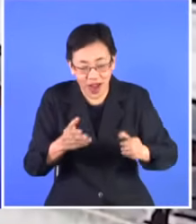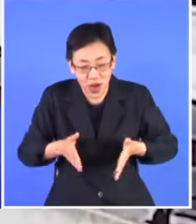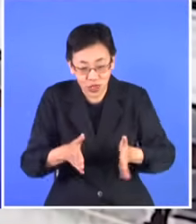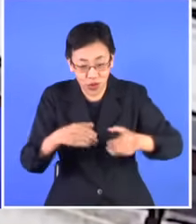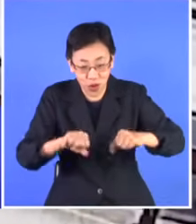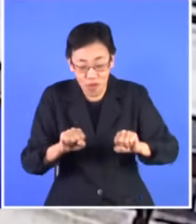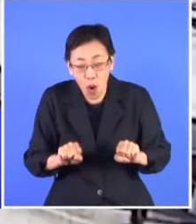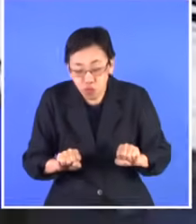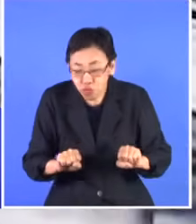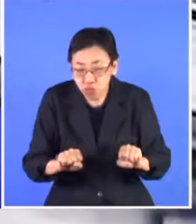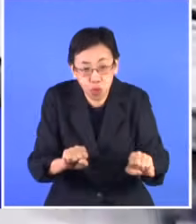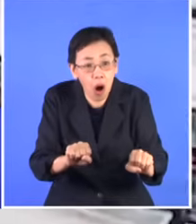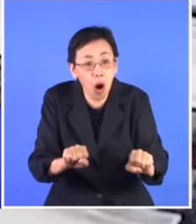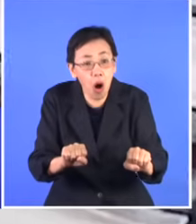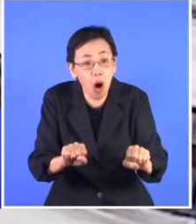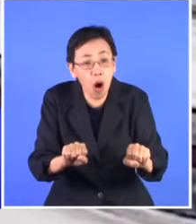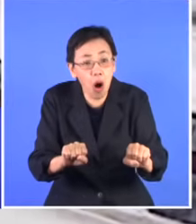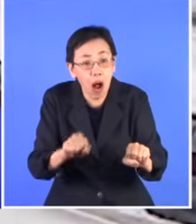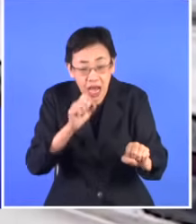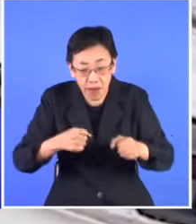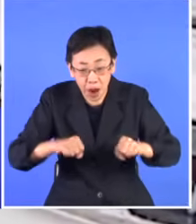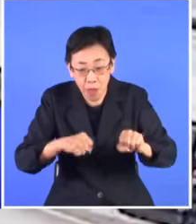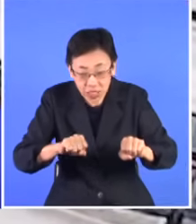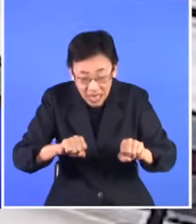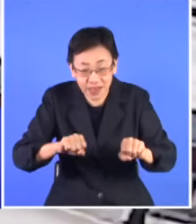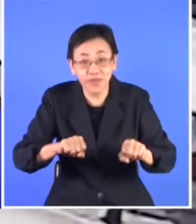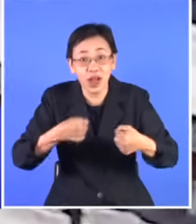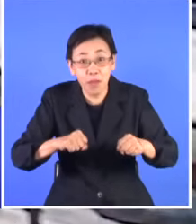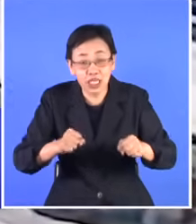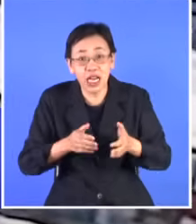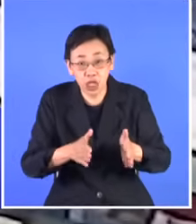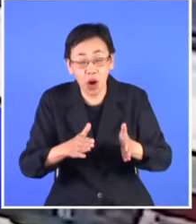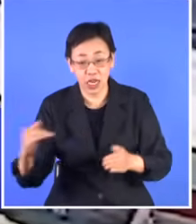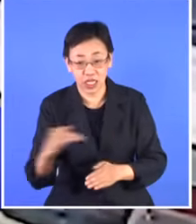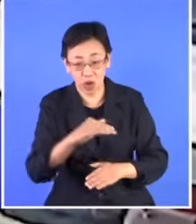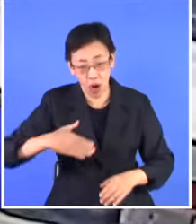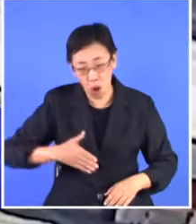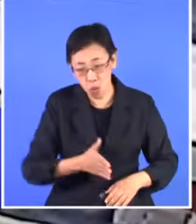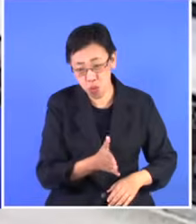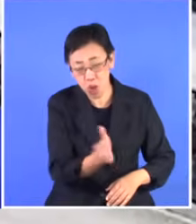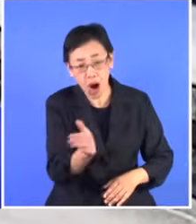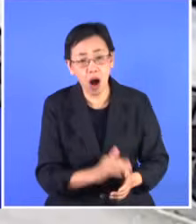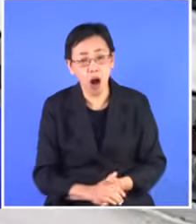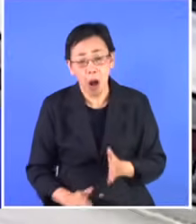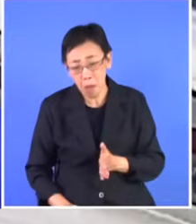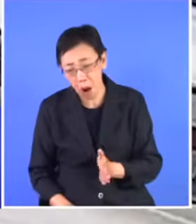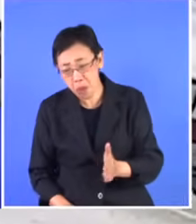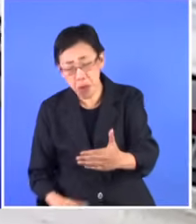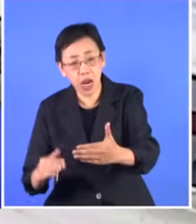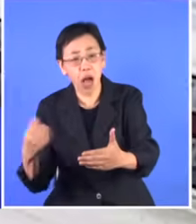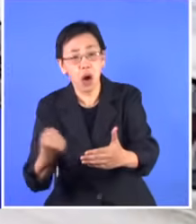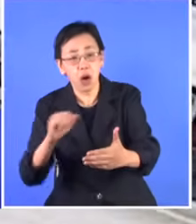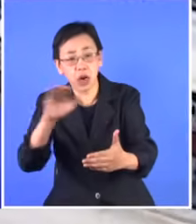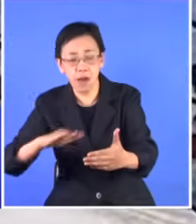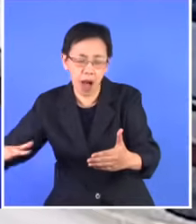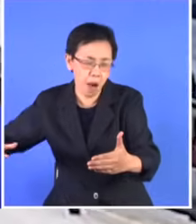โมเตอร์ไซค์ออกจากซอยยายหลาน 3คนนะครับควบมาข้ามมาฝั่งกันนี้นี่นะครับกระบะมาทางตรงซัดเข้าเต็ม